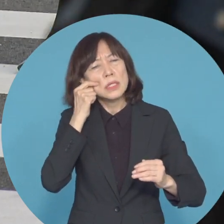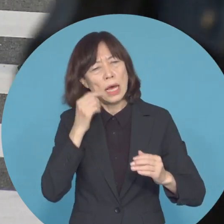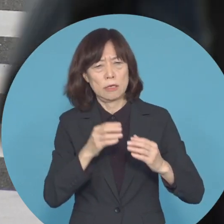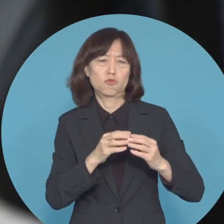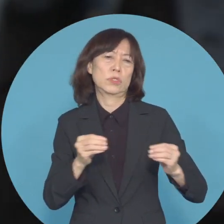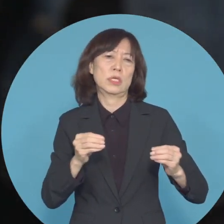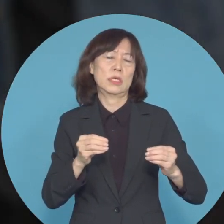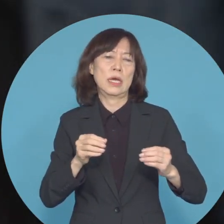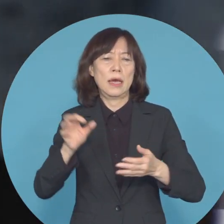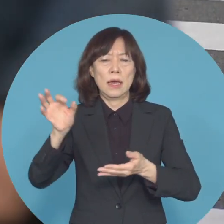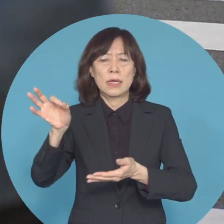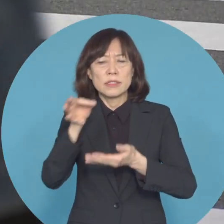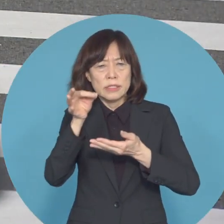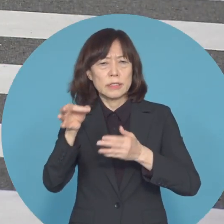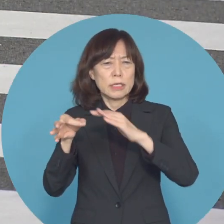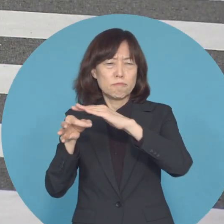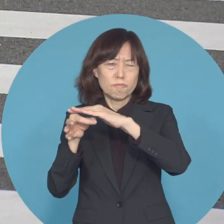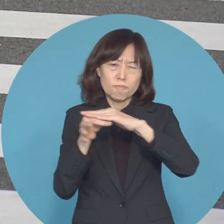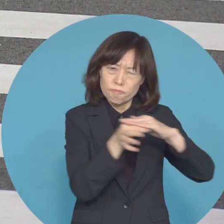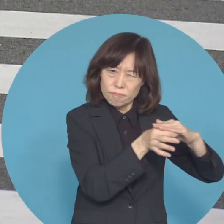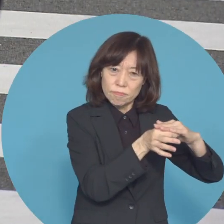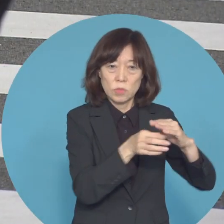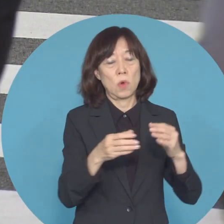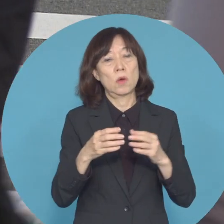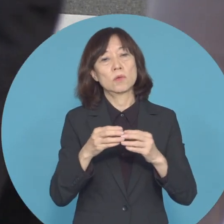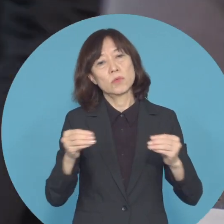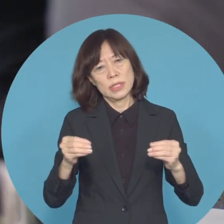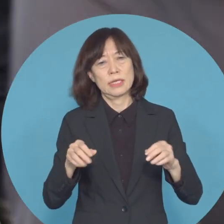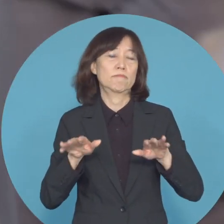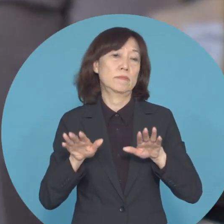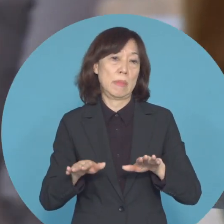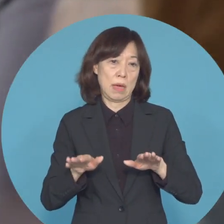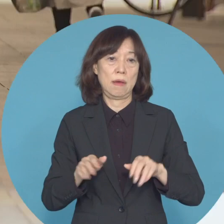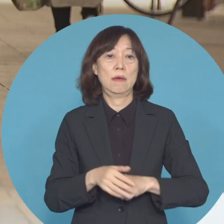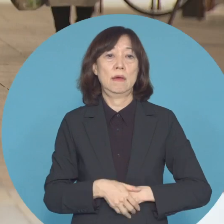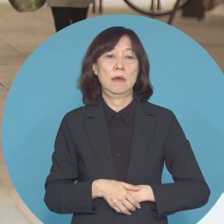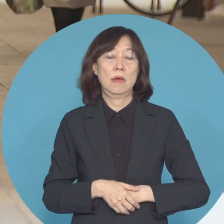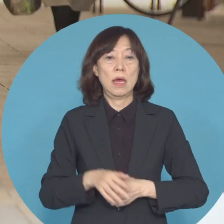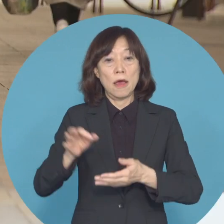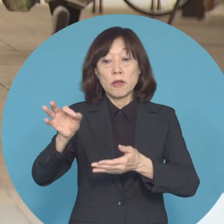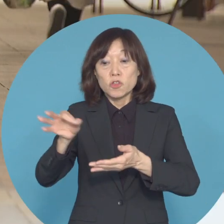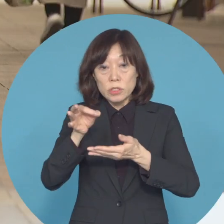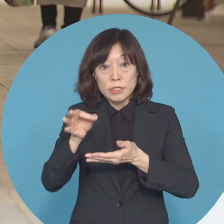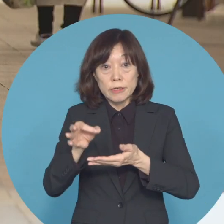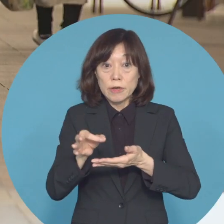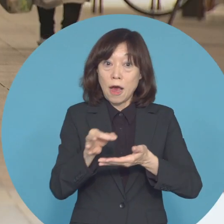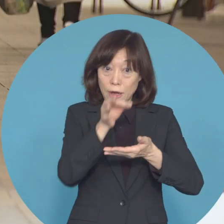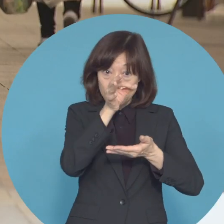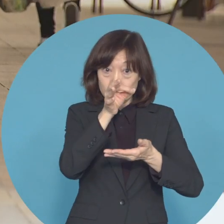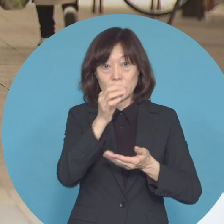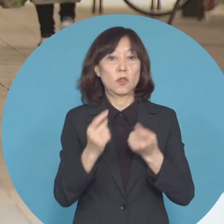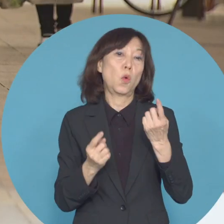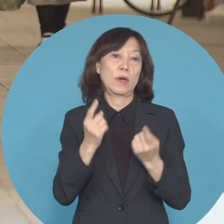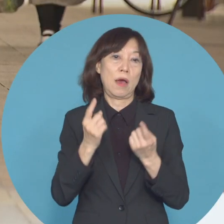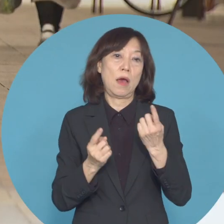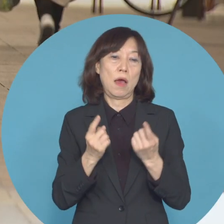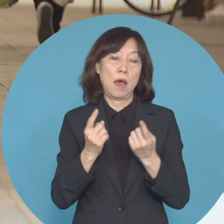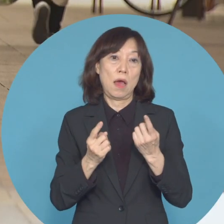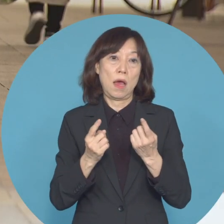国、賃金が上がらない国になってしまっています。賃金が上がるかどうか